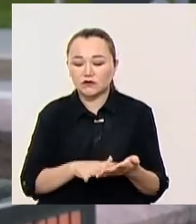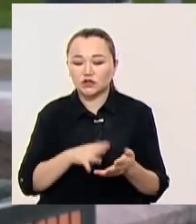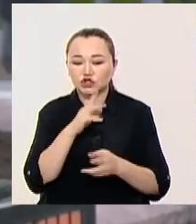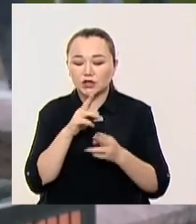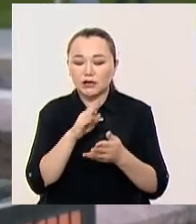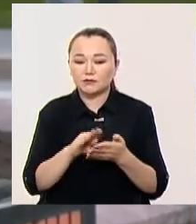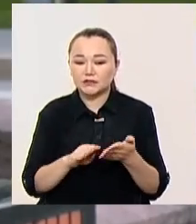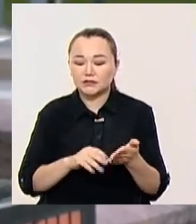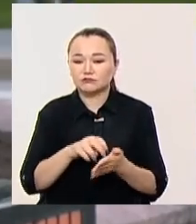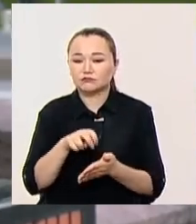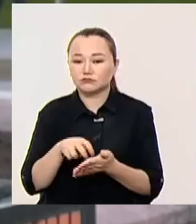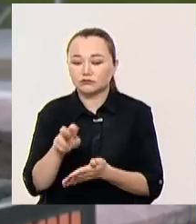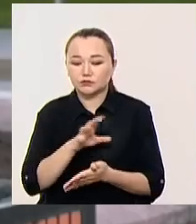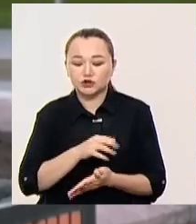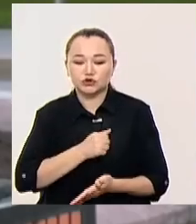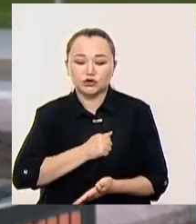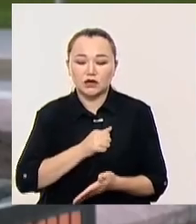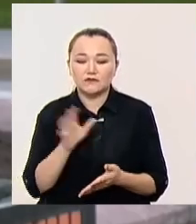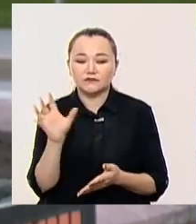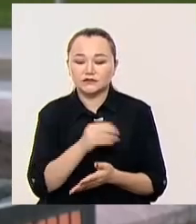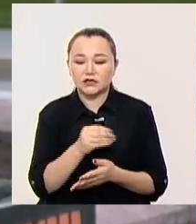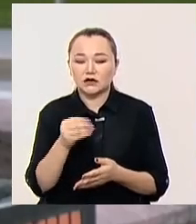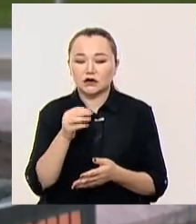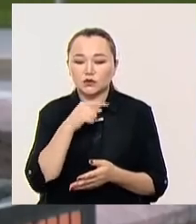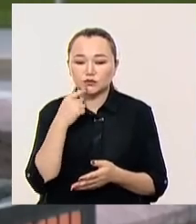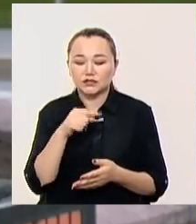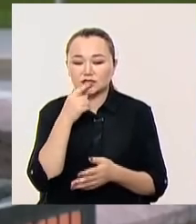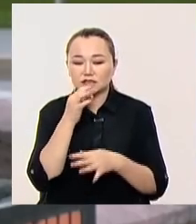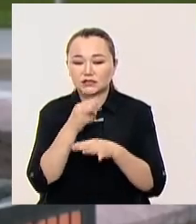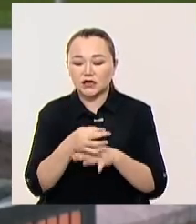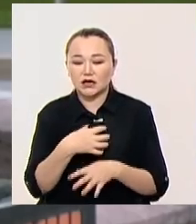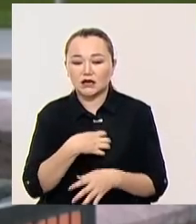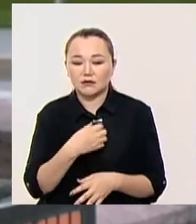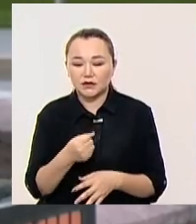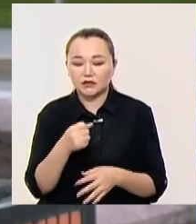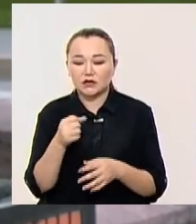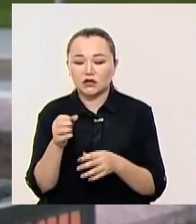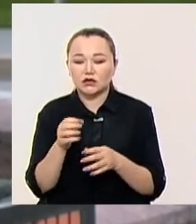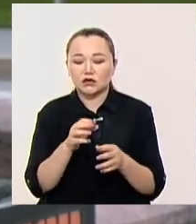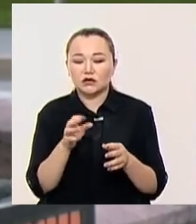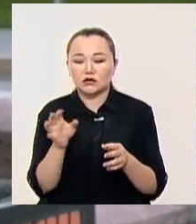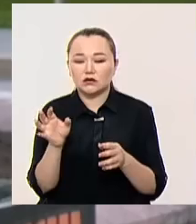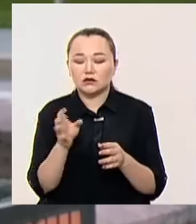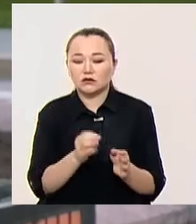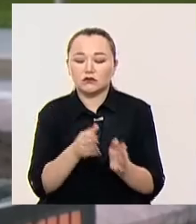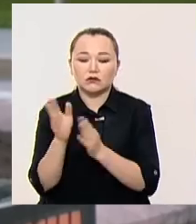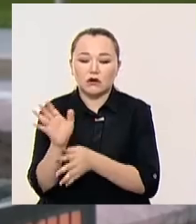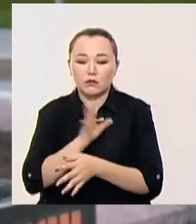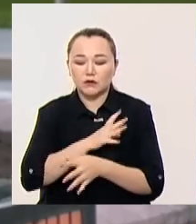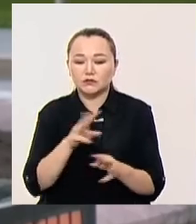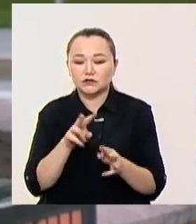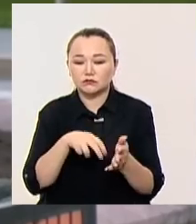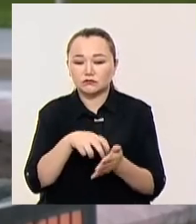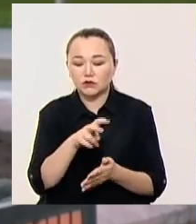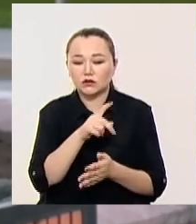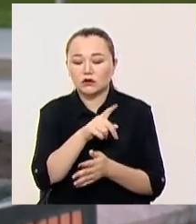шағымдар жазылды. Өкінішке орай оның барлығы орыс тілімен айтатын болса, тағы да отпискамен шеттетіліп кетті. Министрлікке жазсам